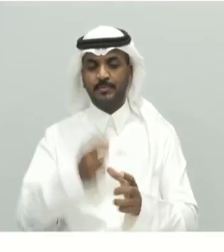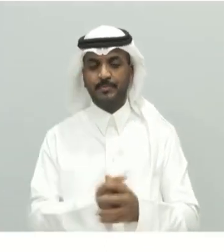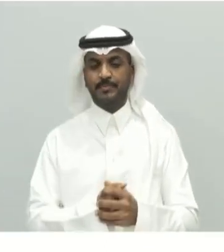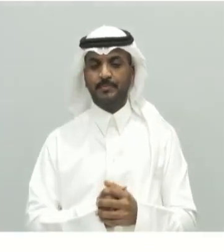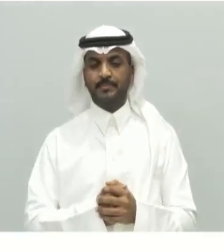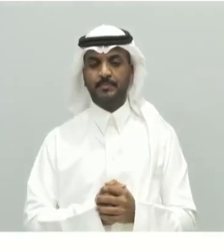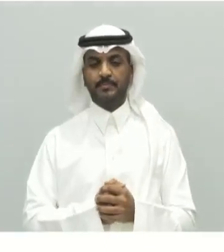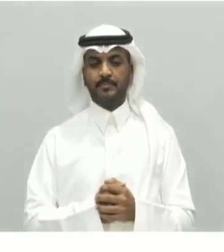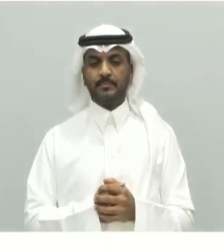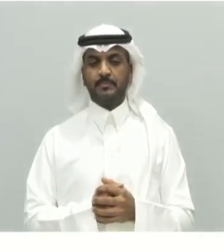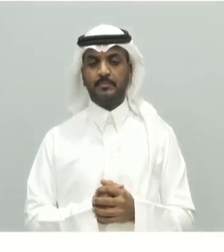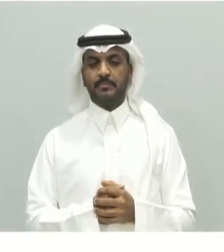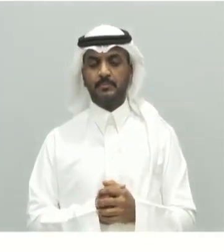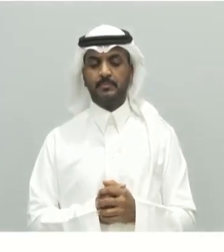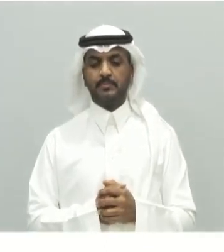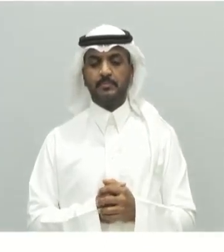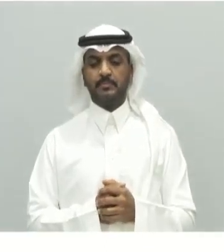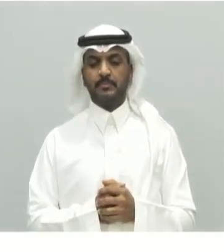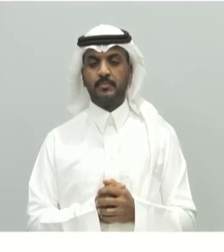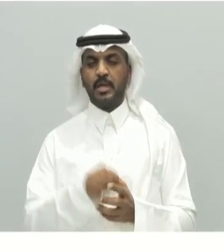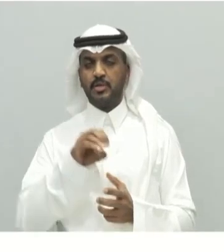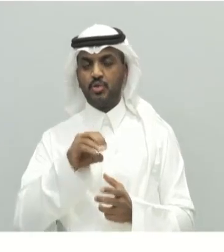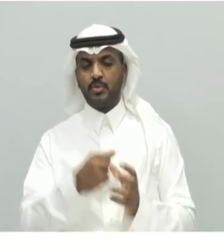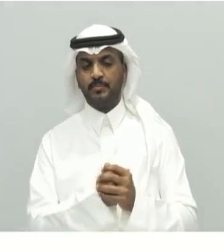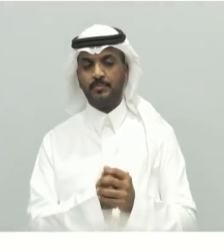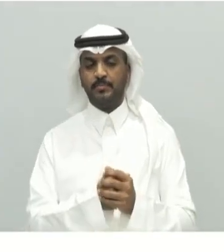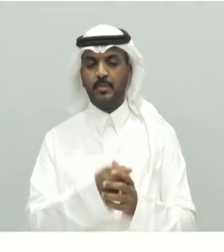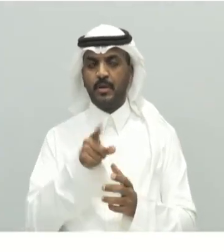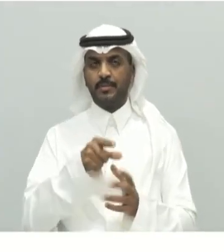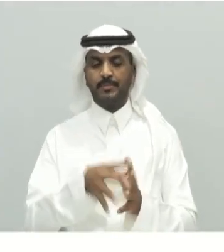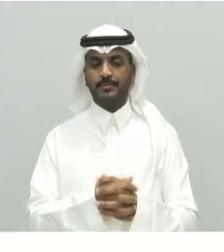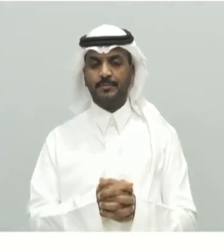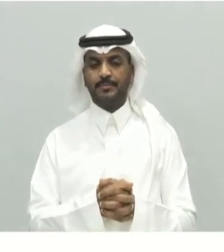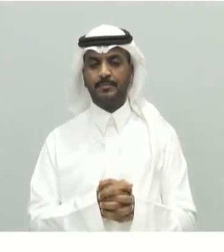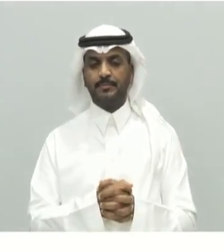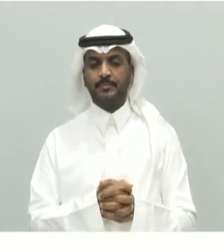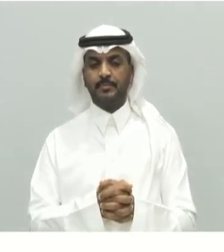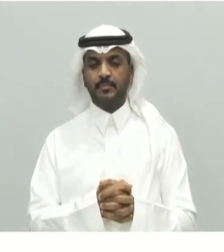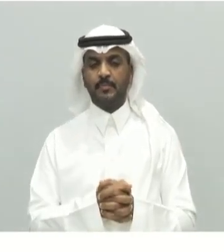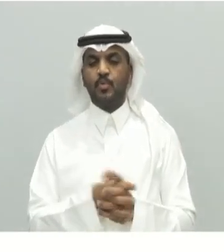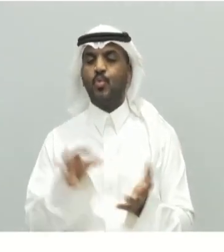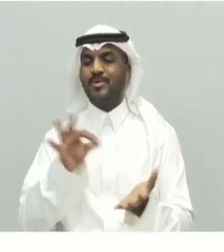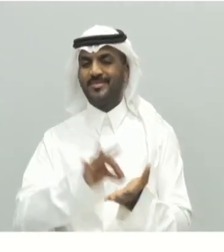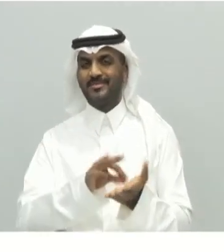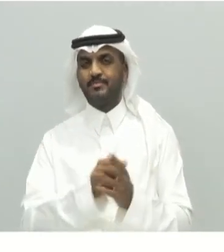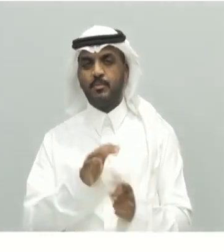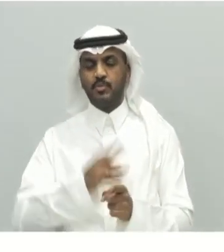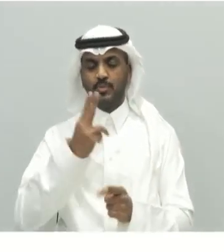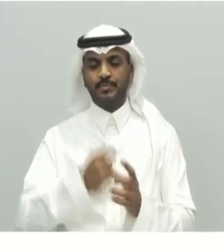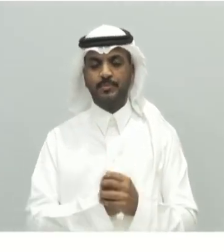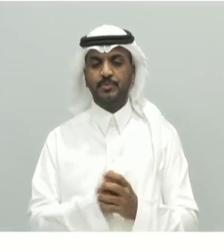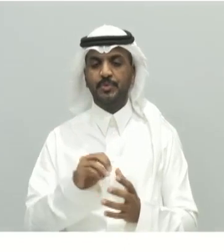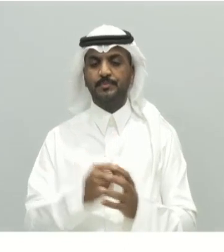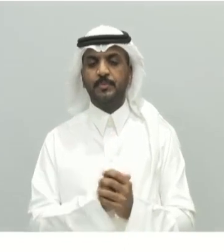العربيه السعوديه الاجابه خاطئه يمر في وسط المملكه العيه السعوديه